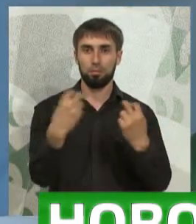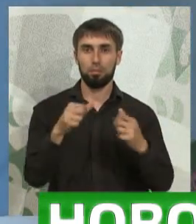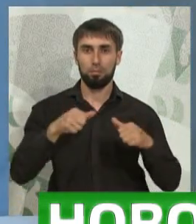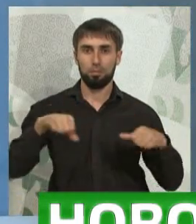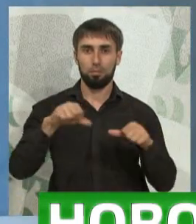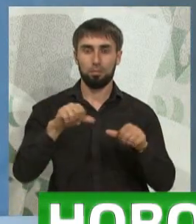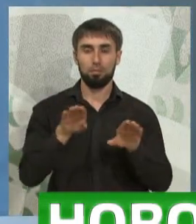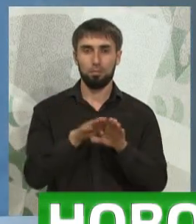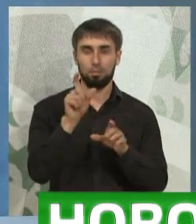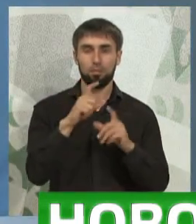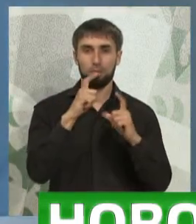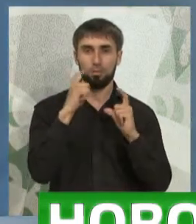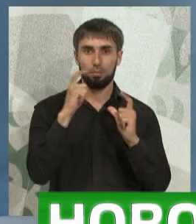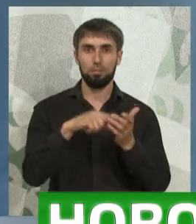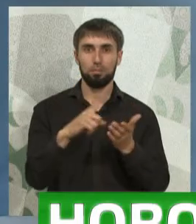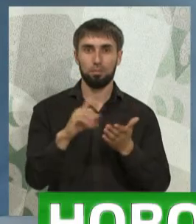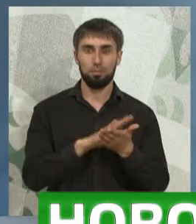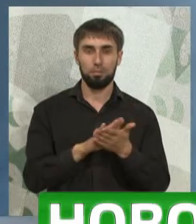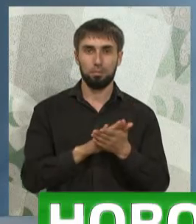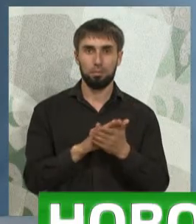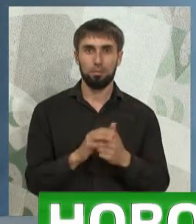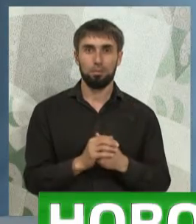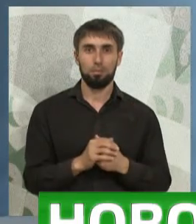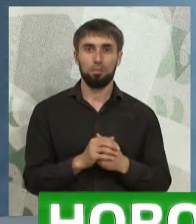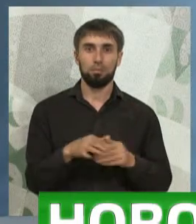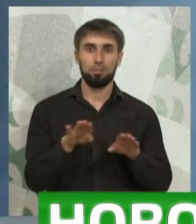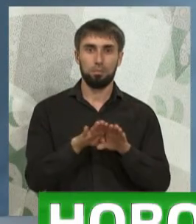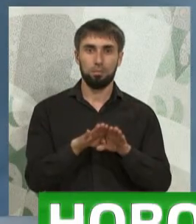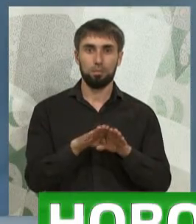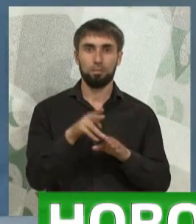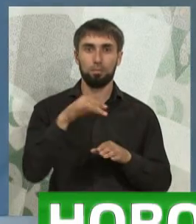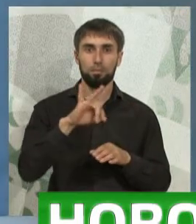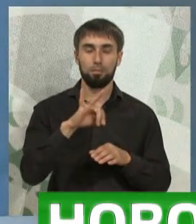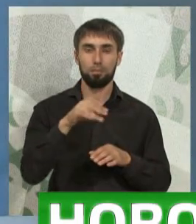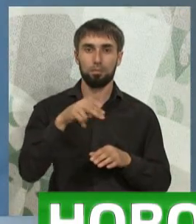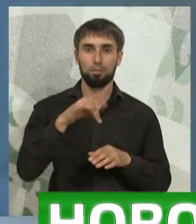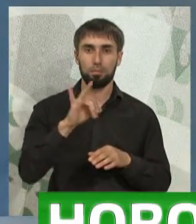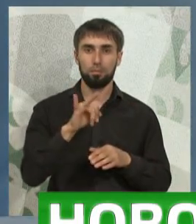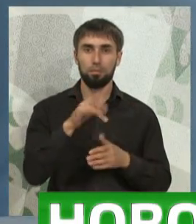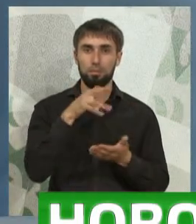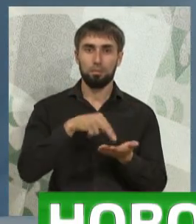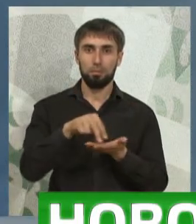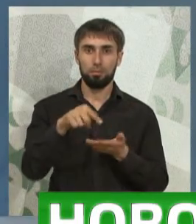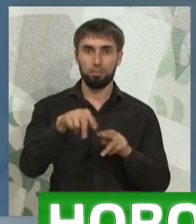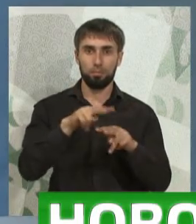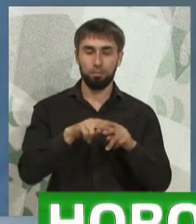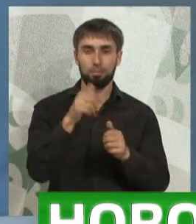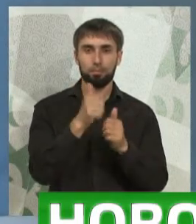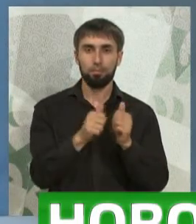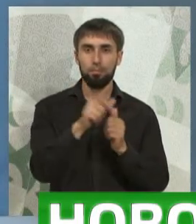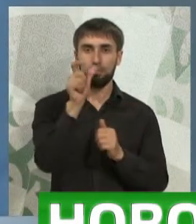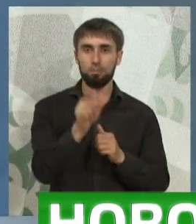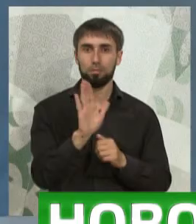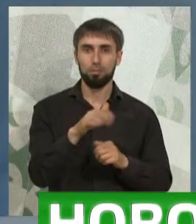соответствующие маски, дезинфицирующие средства. Также при входе на избирательный участок каждому избирателю